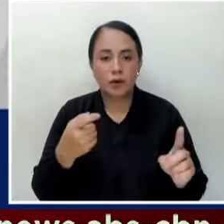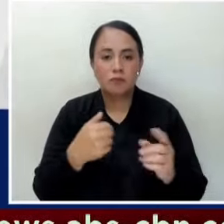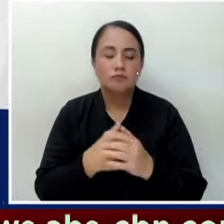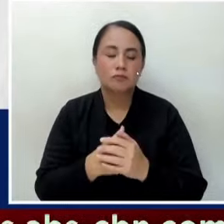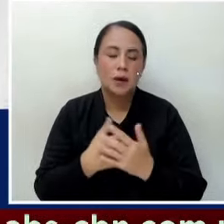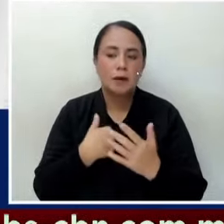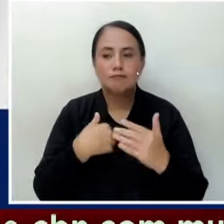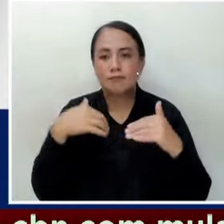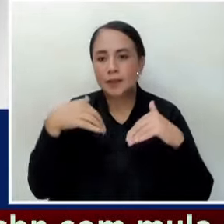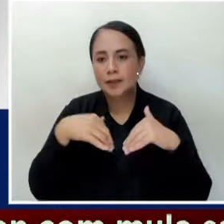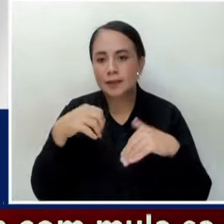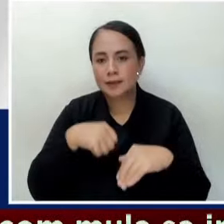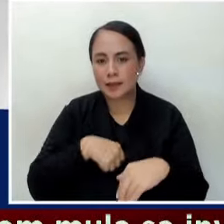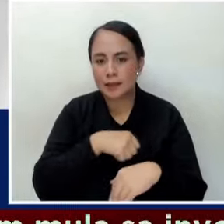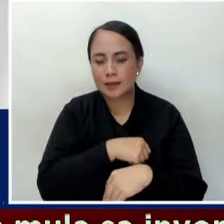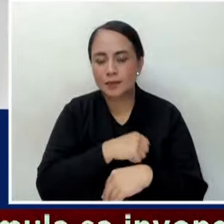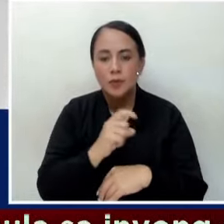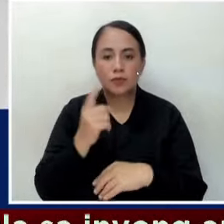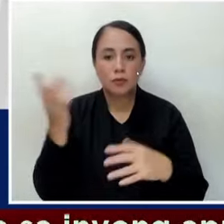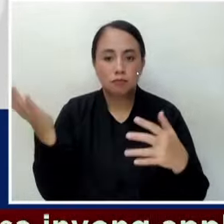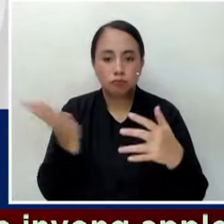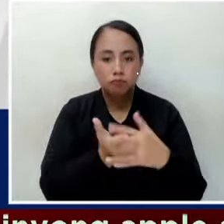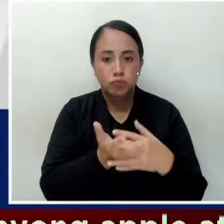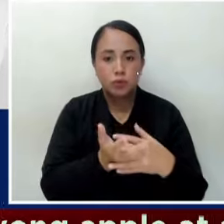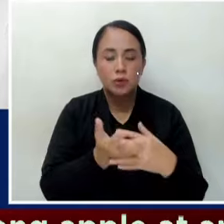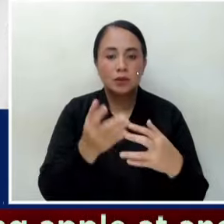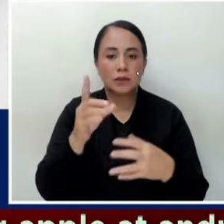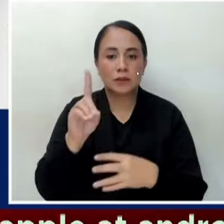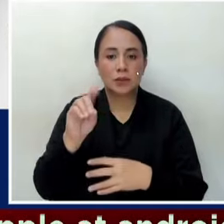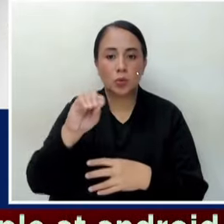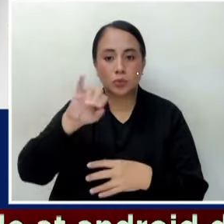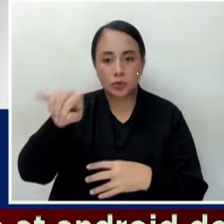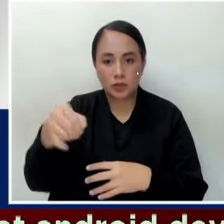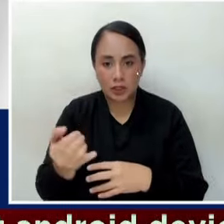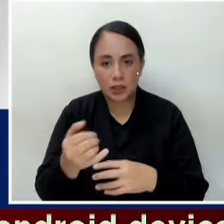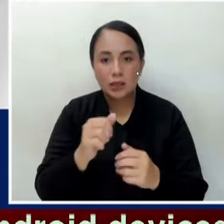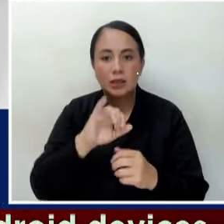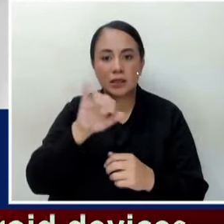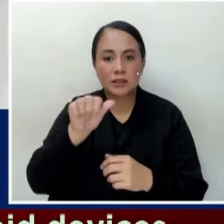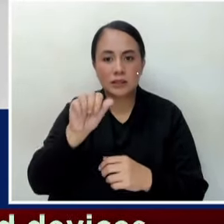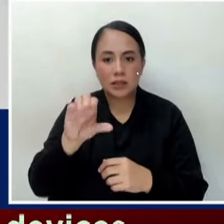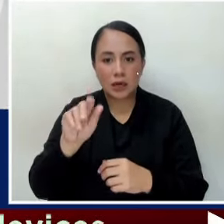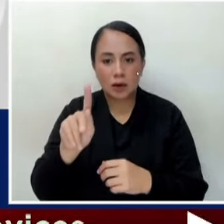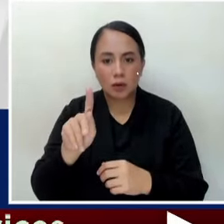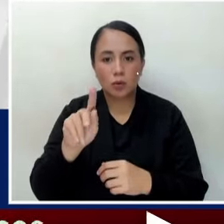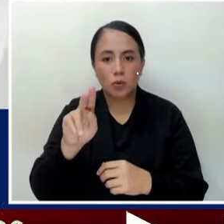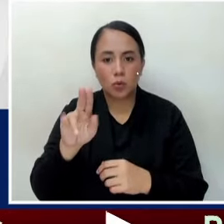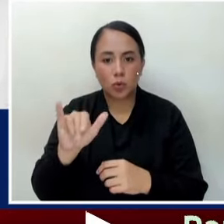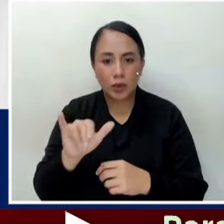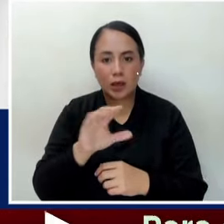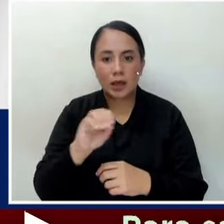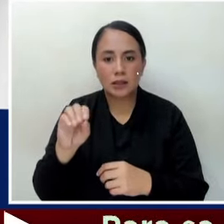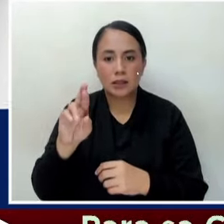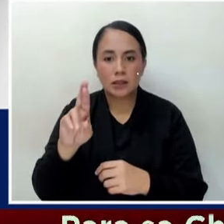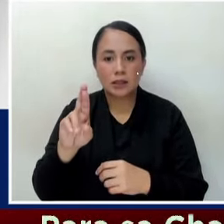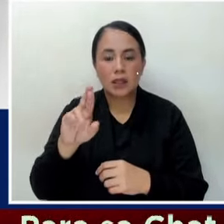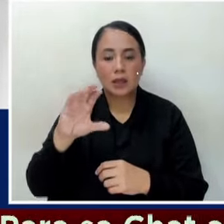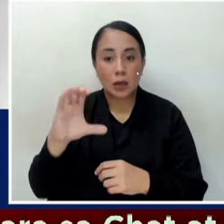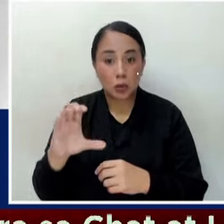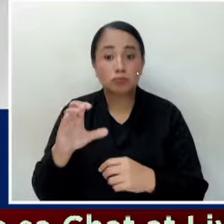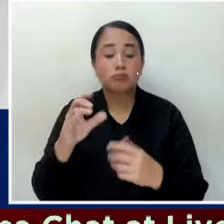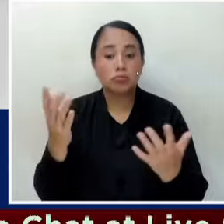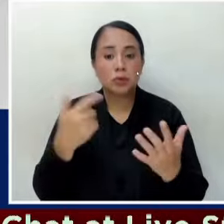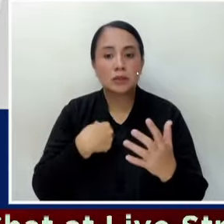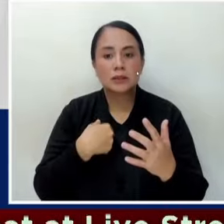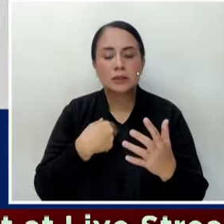Senado. Nauna na rin sinampahan ng kaso sa DOJ si Guo, Jack Uy at Rachel Carrion, ang Corporate Secretary ng Baofu